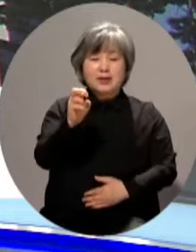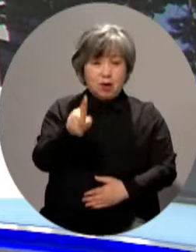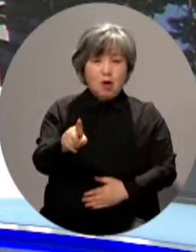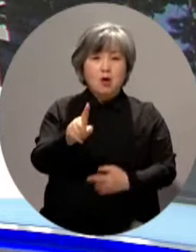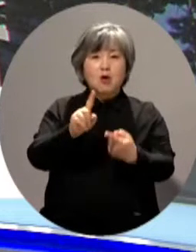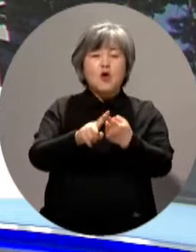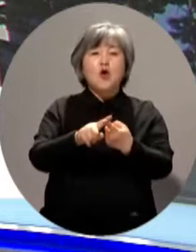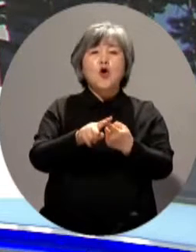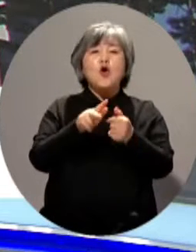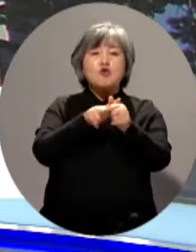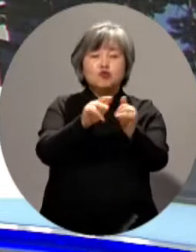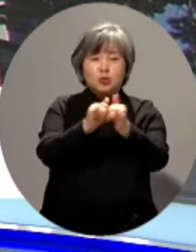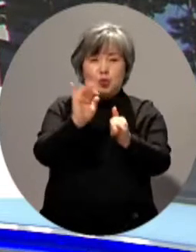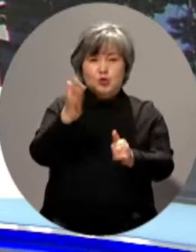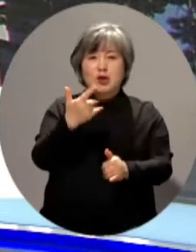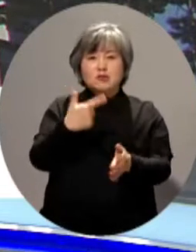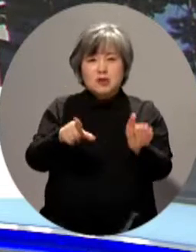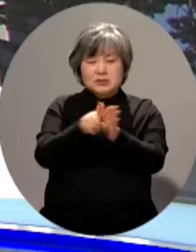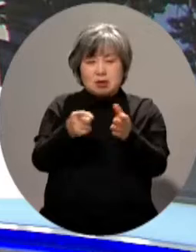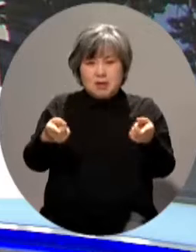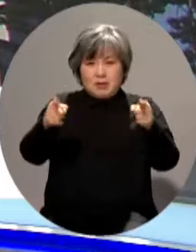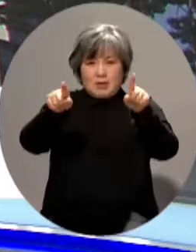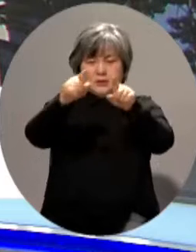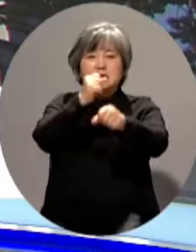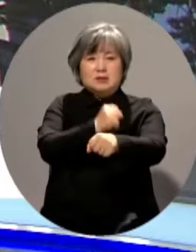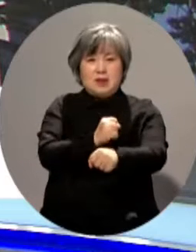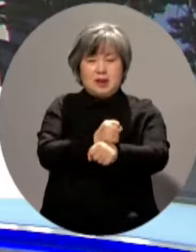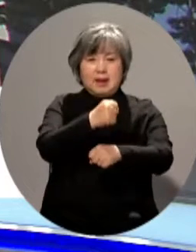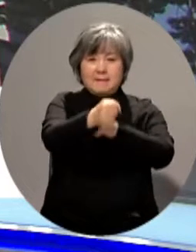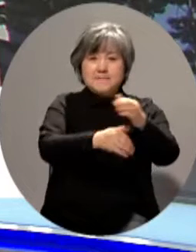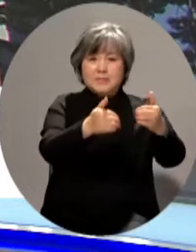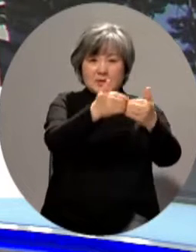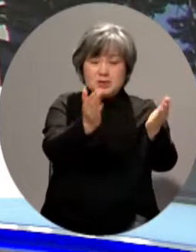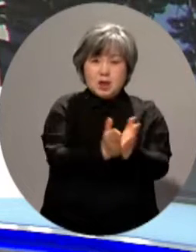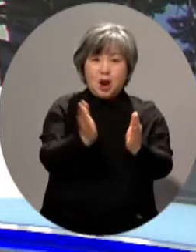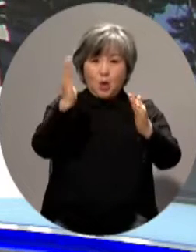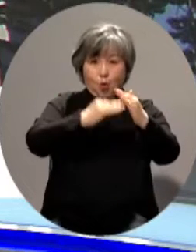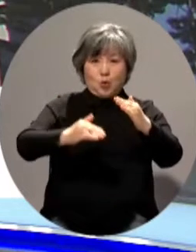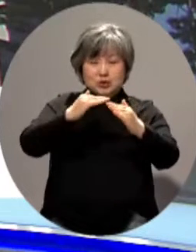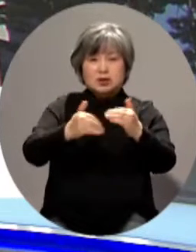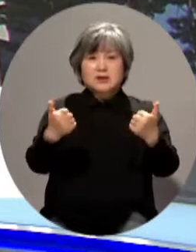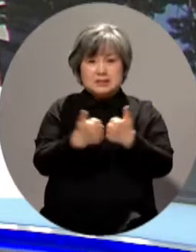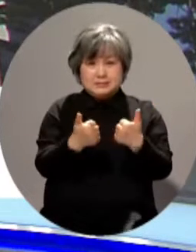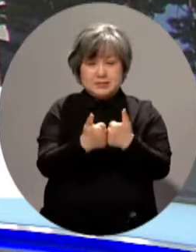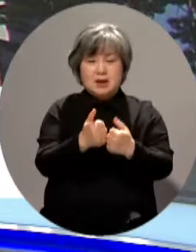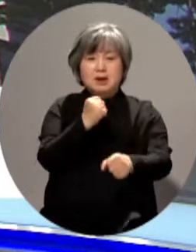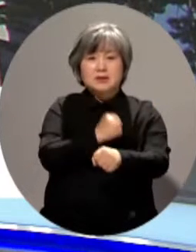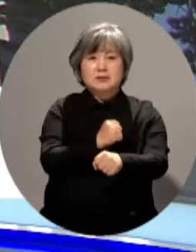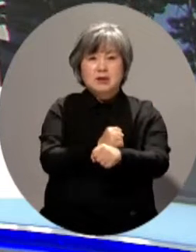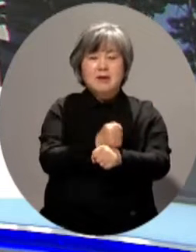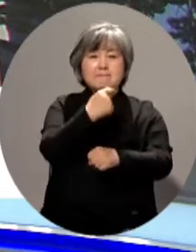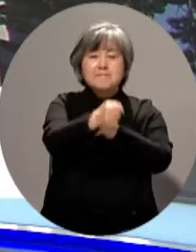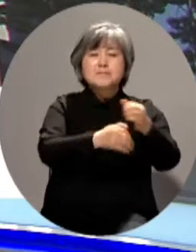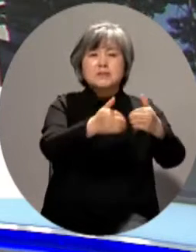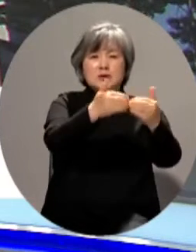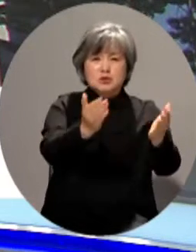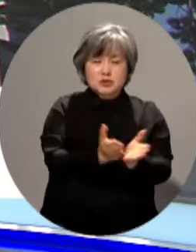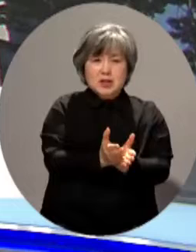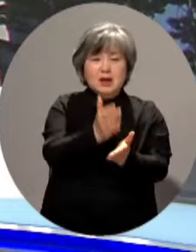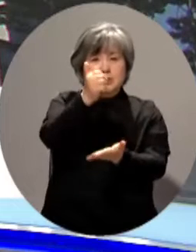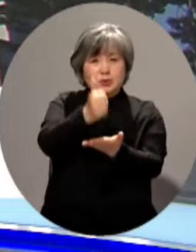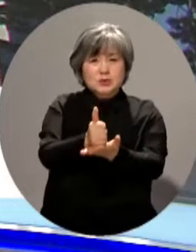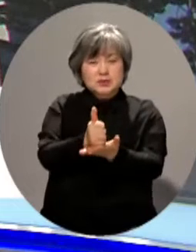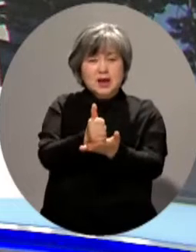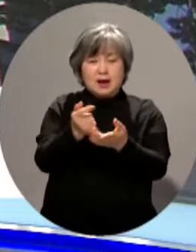후보 가 되기 위해서 경선을 치르게 됐습니다 민주당 공천 심사 위원회는 회로 열고 민주당 전국 제사의